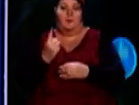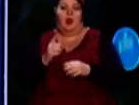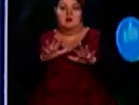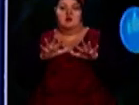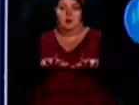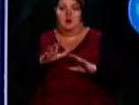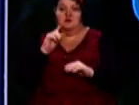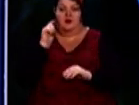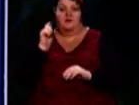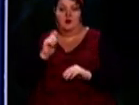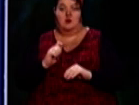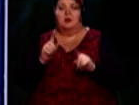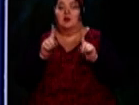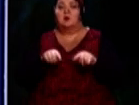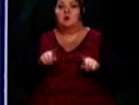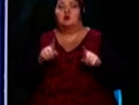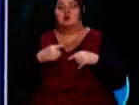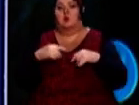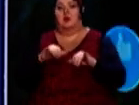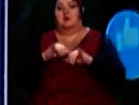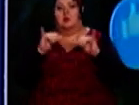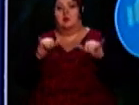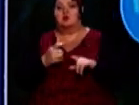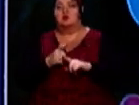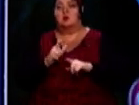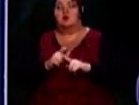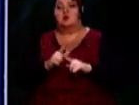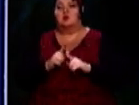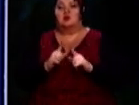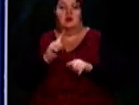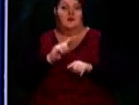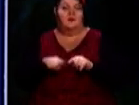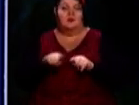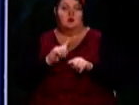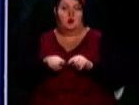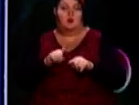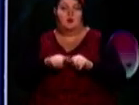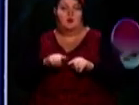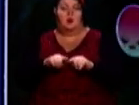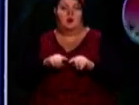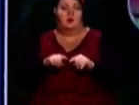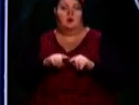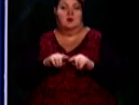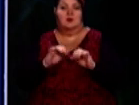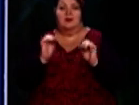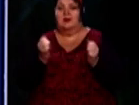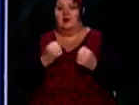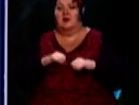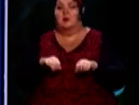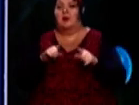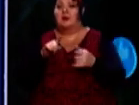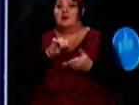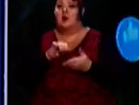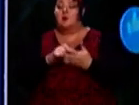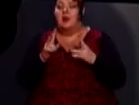в Україні, тому що ми нарощуємо дуже високими темпами містобудівну документацію. Та містобудівна документація, яка розглядається